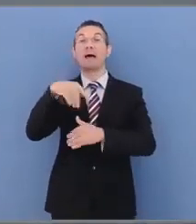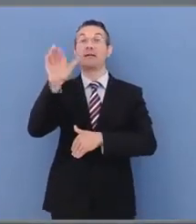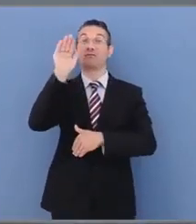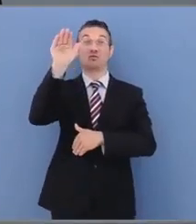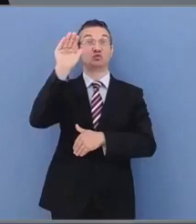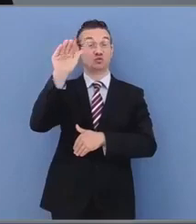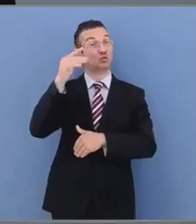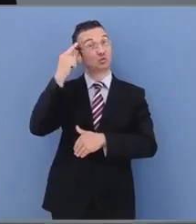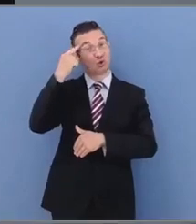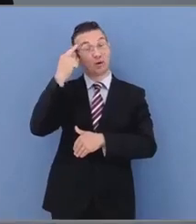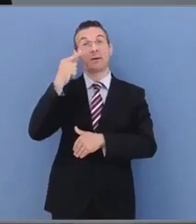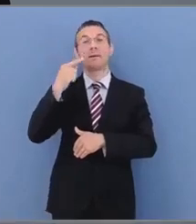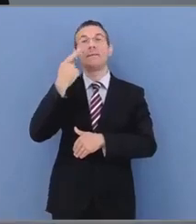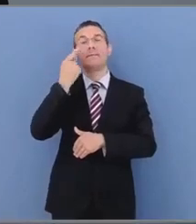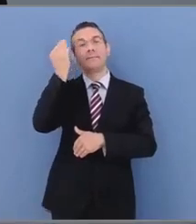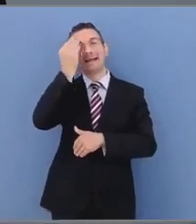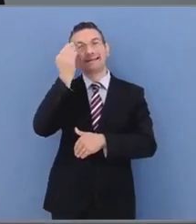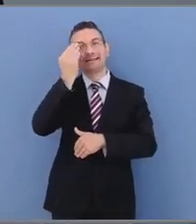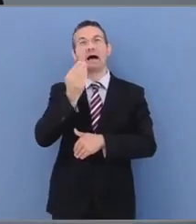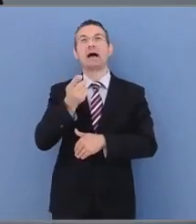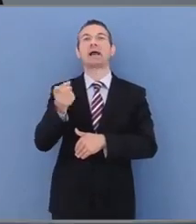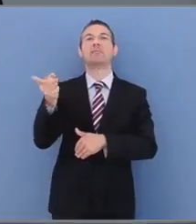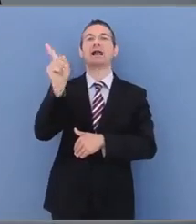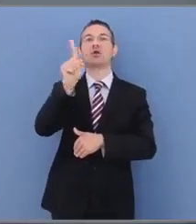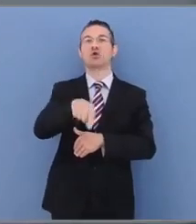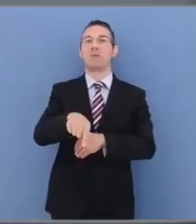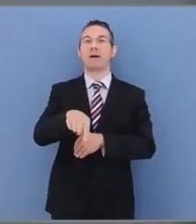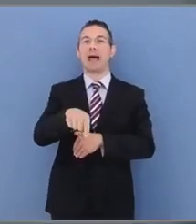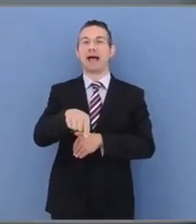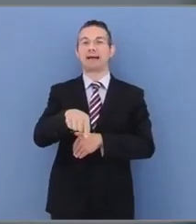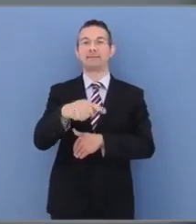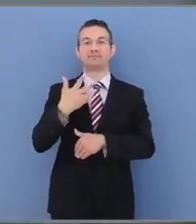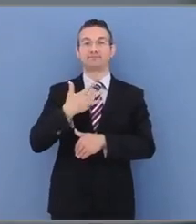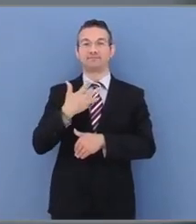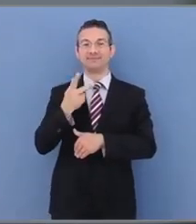al domani. E c'è qui Catherine, una ragazza